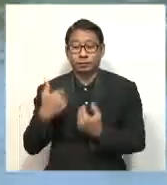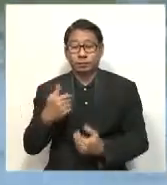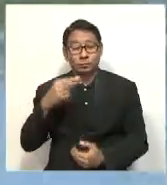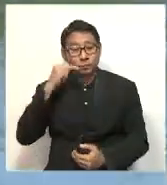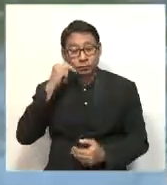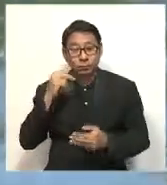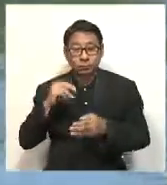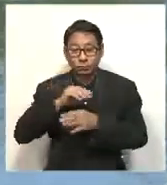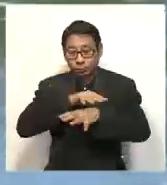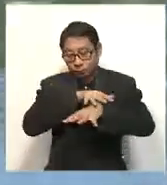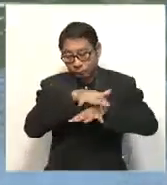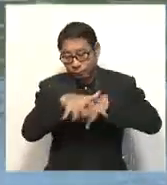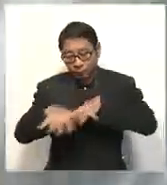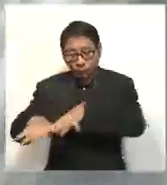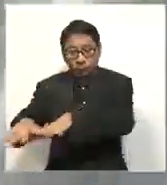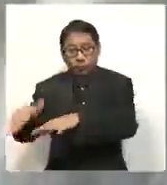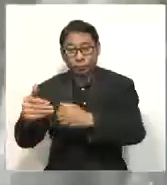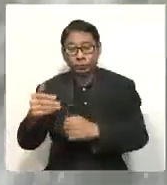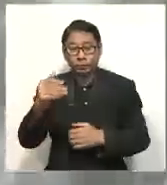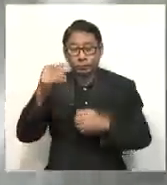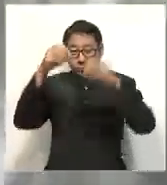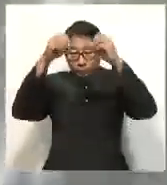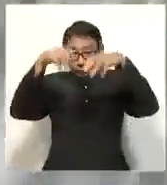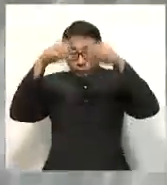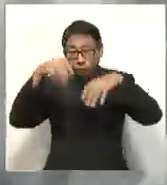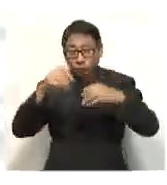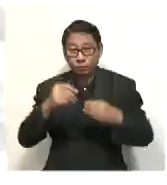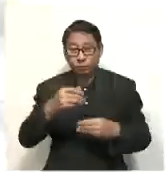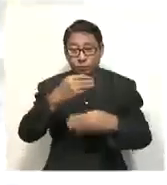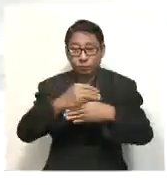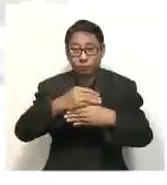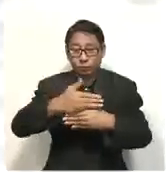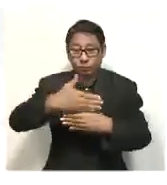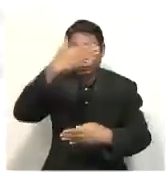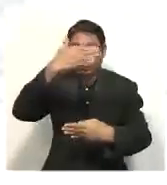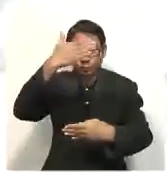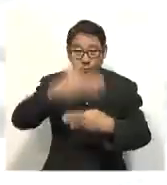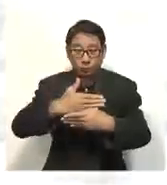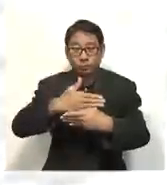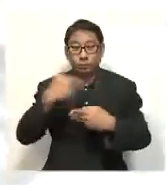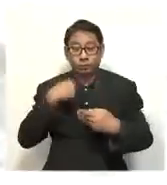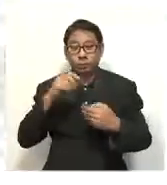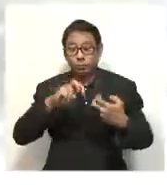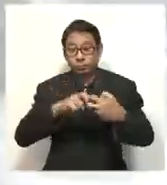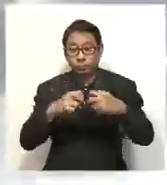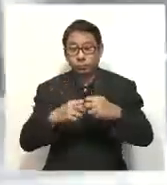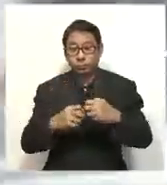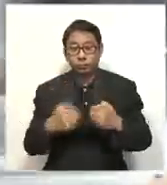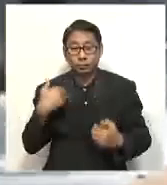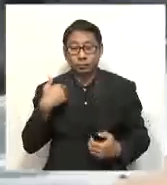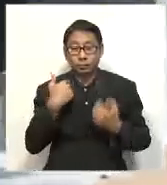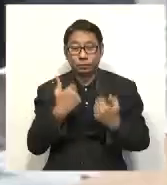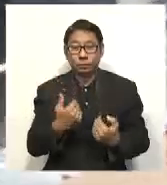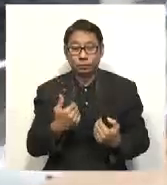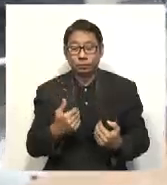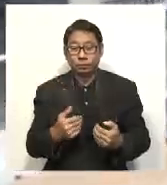ากมีน้ำหลากมากๆในช่วงฤดูฝนเกินความต้องการเก็บกักเจ้าหน้าที่ก็จะพับฝายนี้ไว้ไม่ให้เกิดปัญหาน้ำเกินนะครับฝ